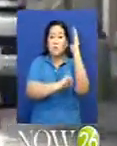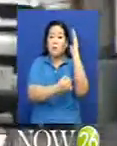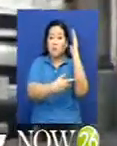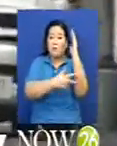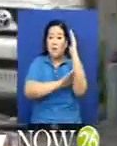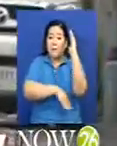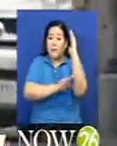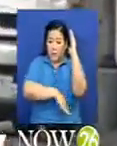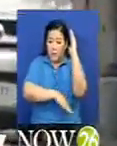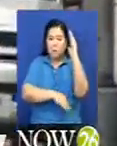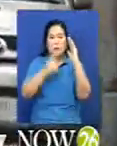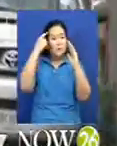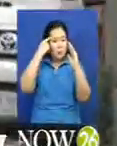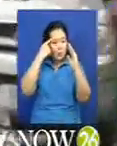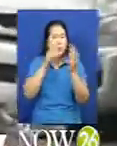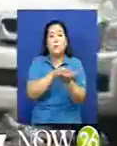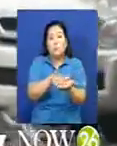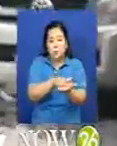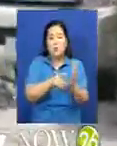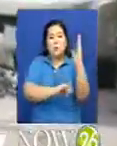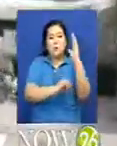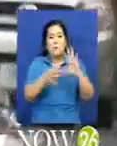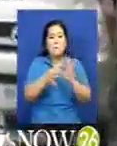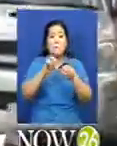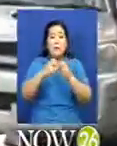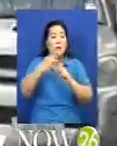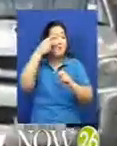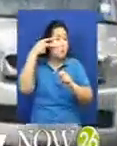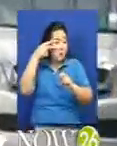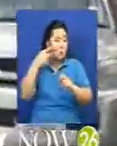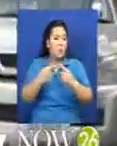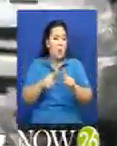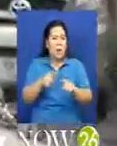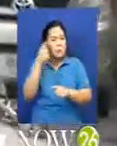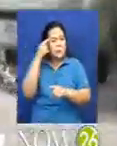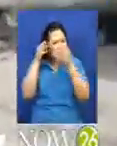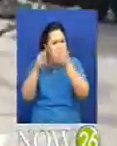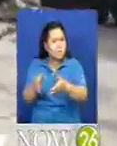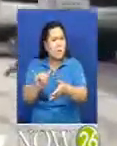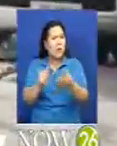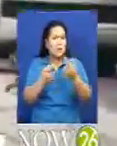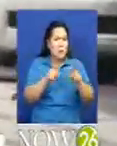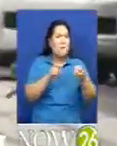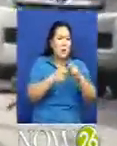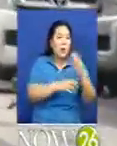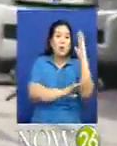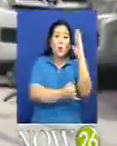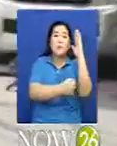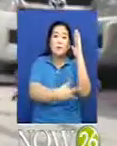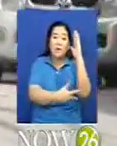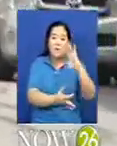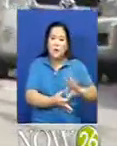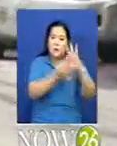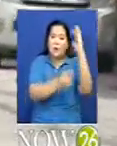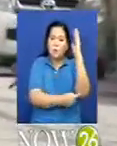แดนใต้ซึ่งขออภัยครับเรื่องก่อการร้ายเป็นเรื่องหนึ่งที่ยังไม่ตัดแต่เรื่องเหตุการณ์ความไม่สงบในชายแดนใต้และจะเอามา